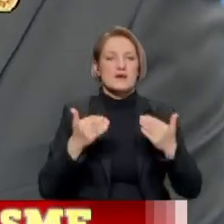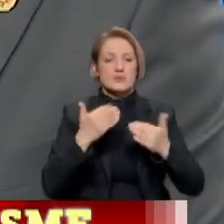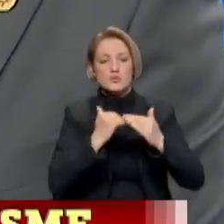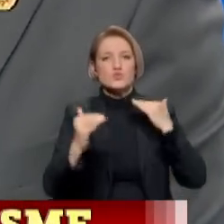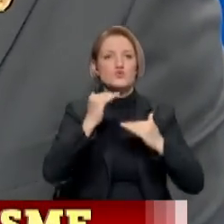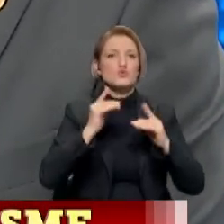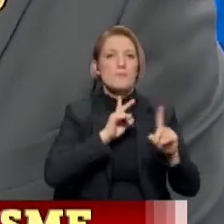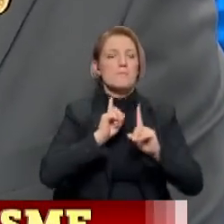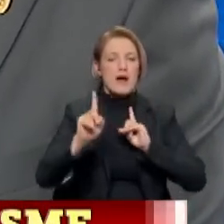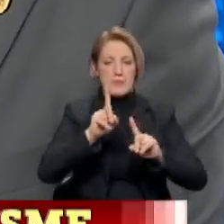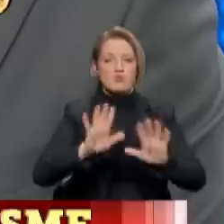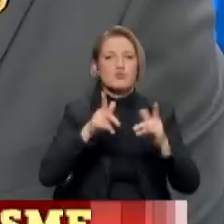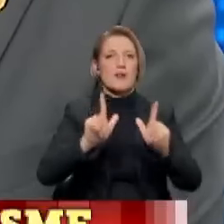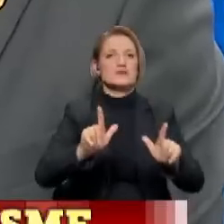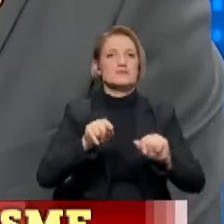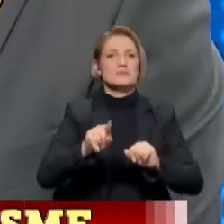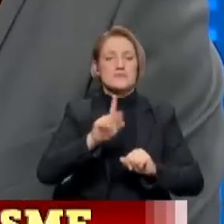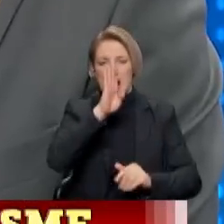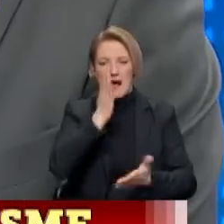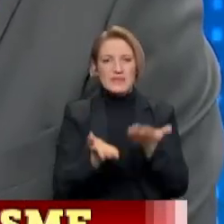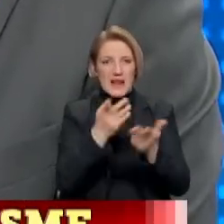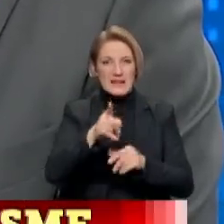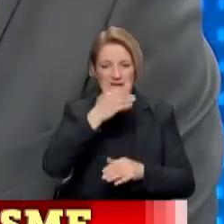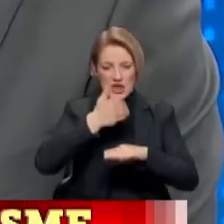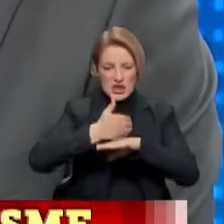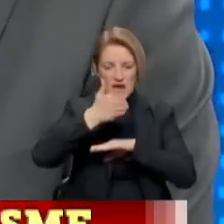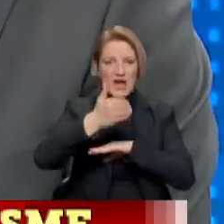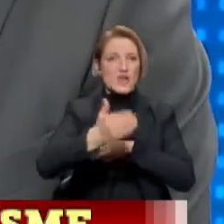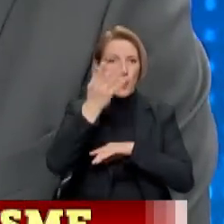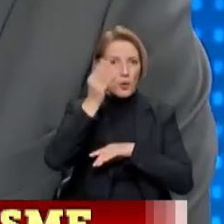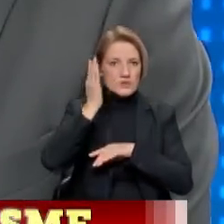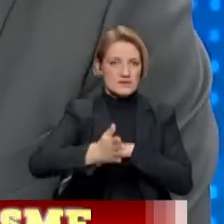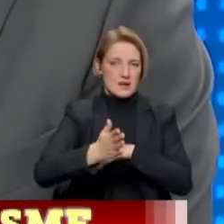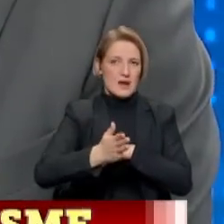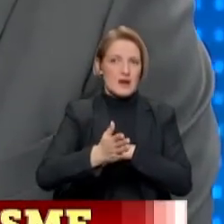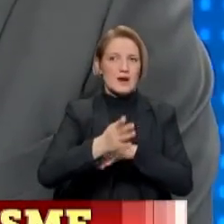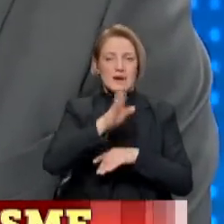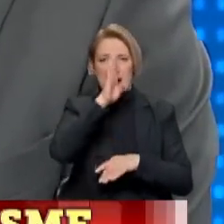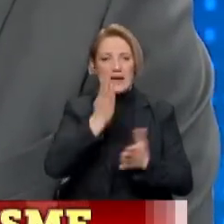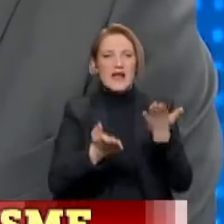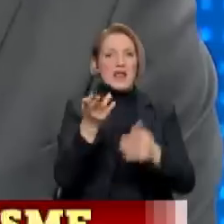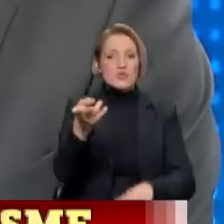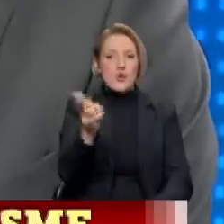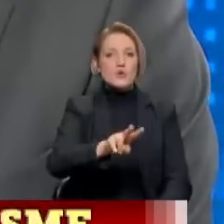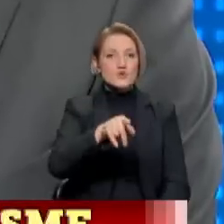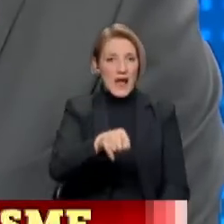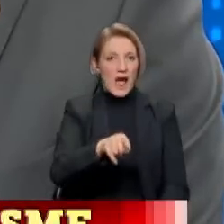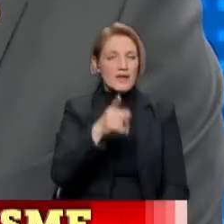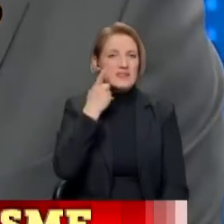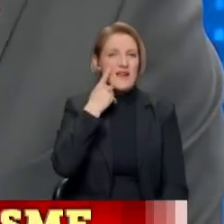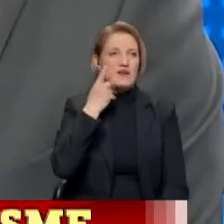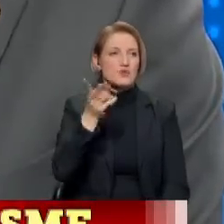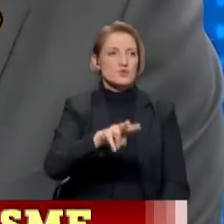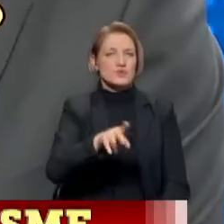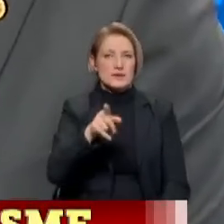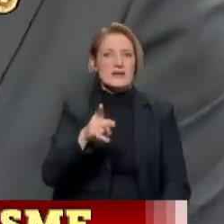bozmalı. Adalet, adalet geç de olsa tecelli etmeli. Çünkü peki, adalet ölürse devlet ölür. Devleti